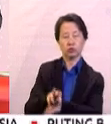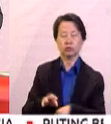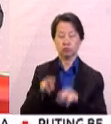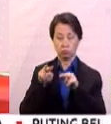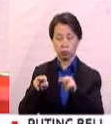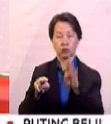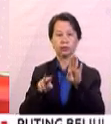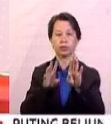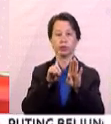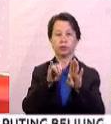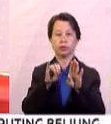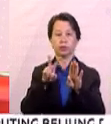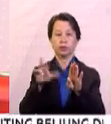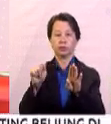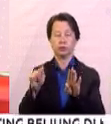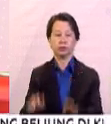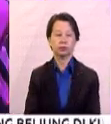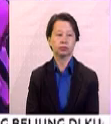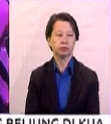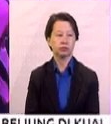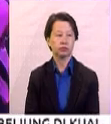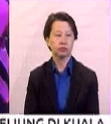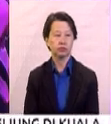Saksikan B-Diva.